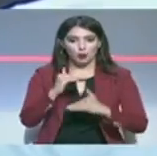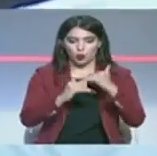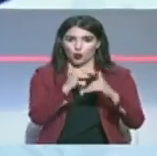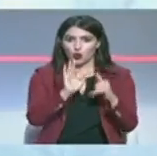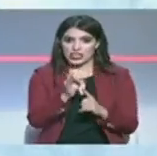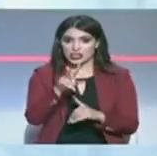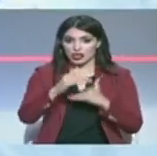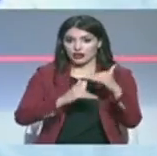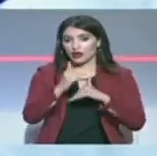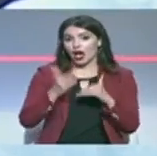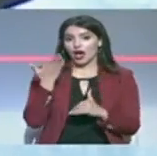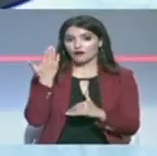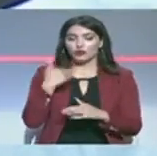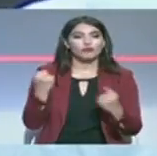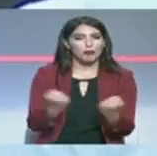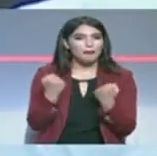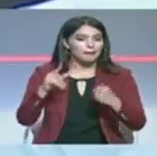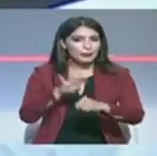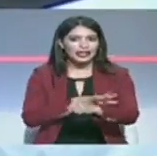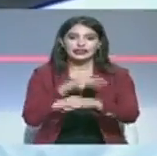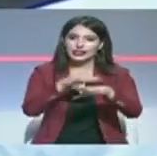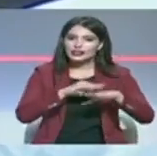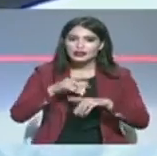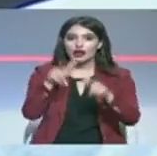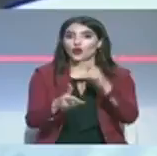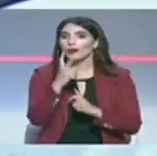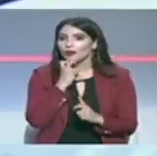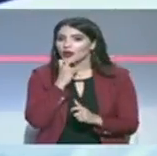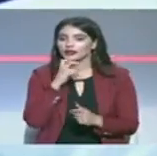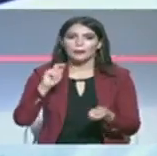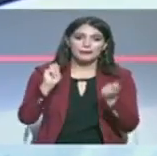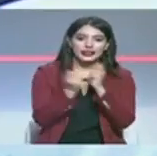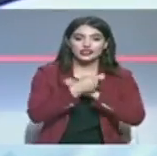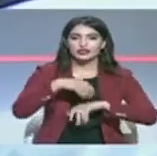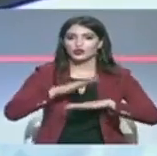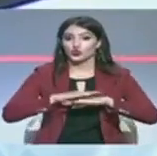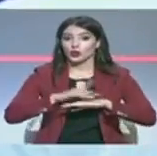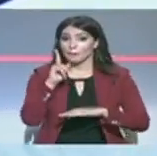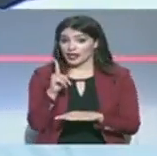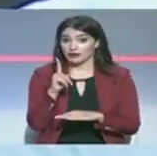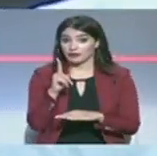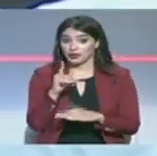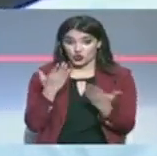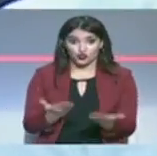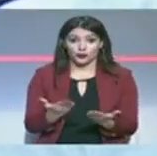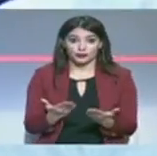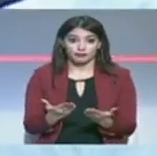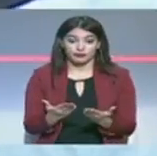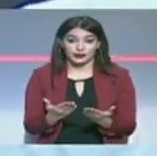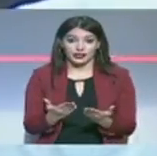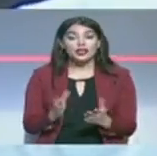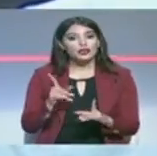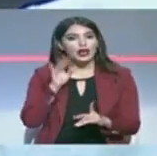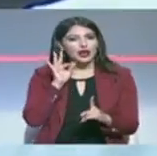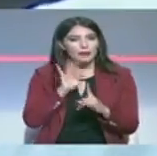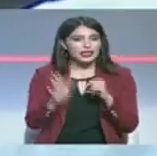الآن. كنا نقوم بعملية تحسيسية لا معنى لها، لم تغير سلوك المواطن. الآن أصبحنا